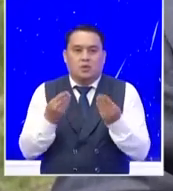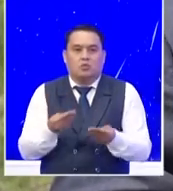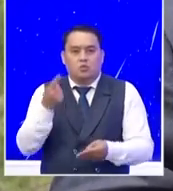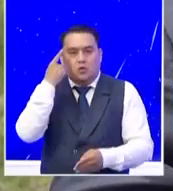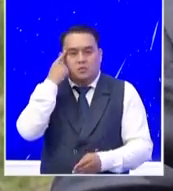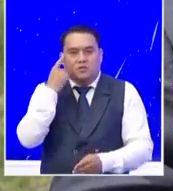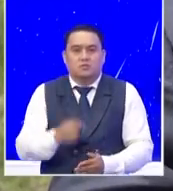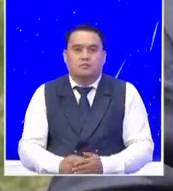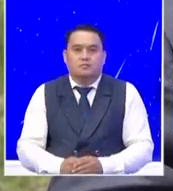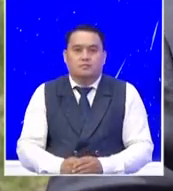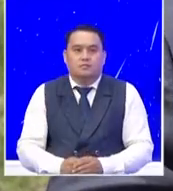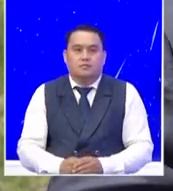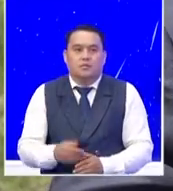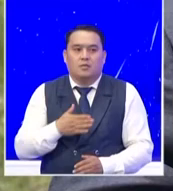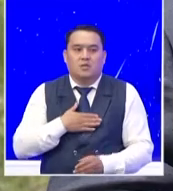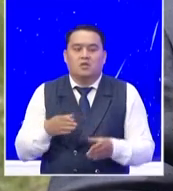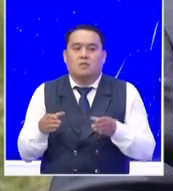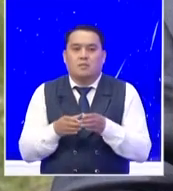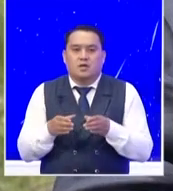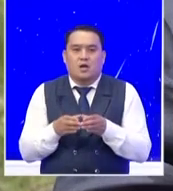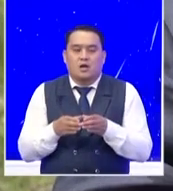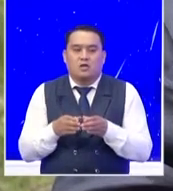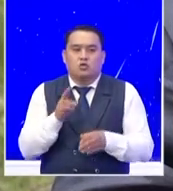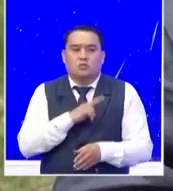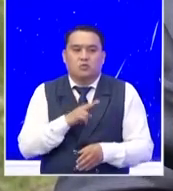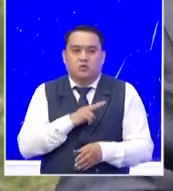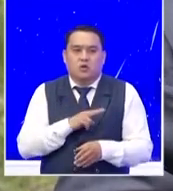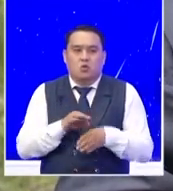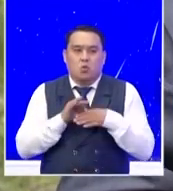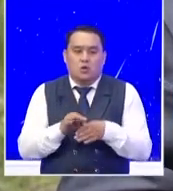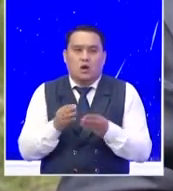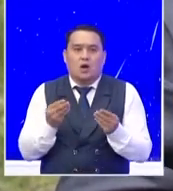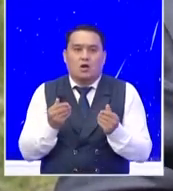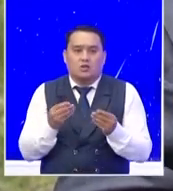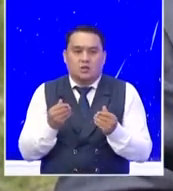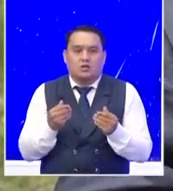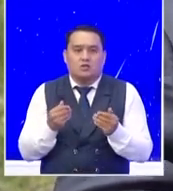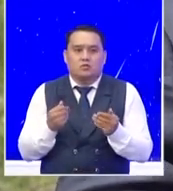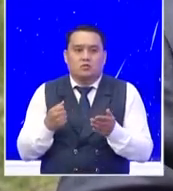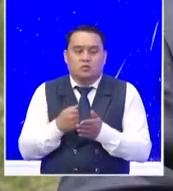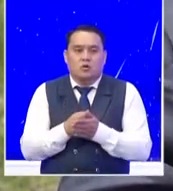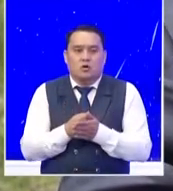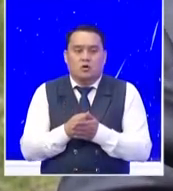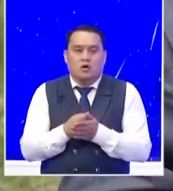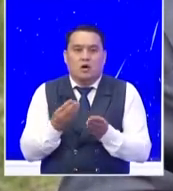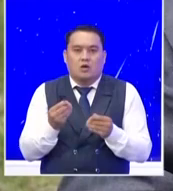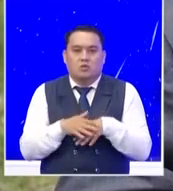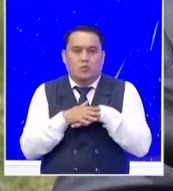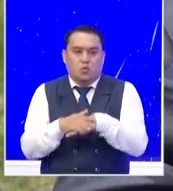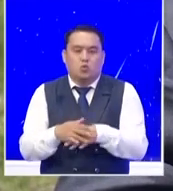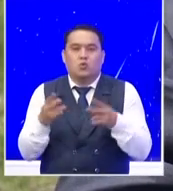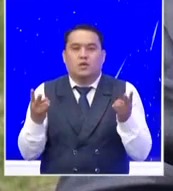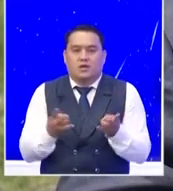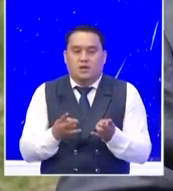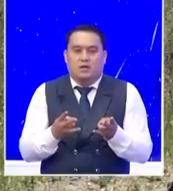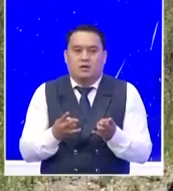ойдамыз. Мысалы, жаңағы мердігер осындай жұмыстар жүргізем, осынша қаржы керек деген жағдайда оған қаражат бөліну керек.